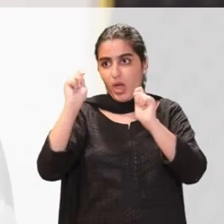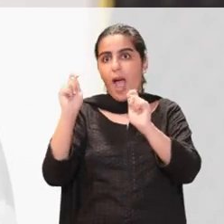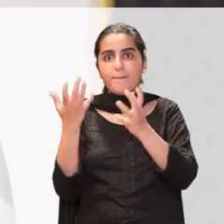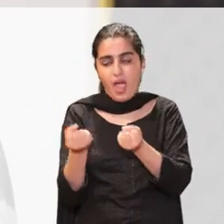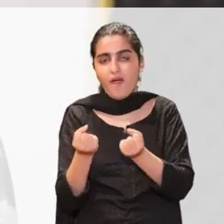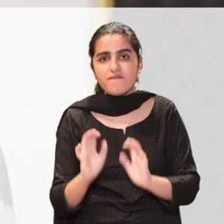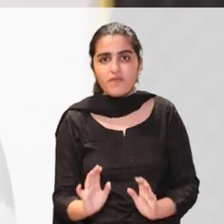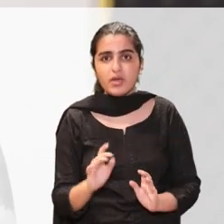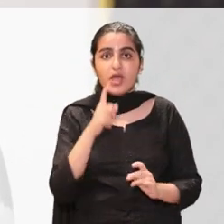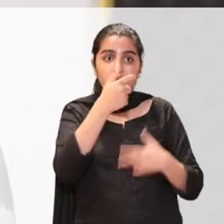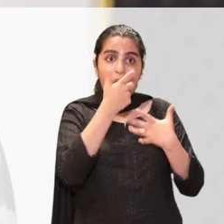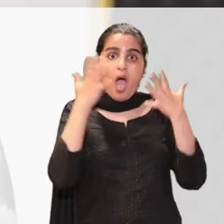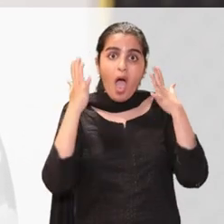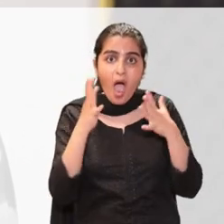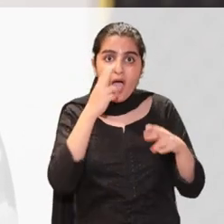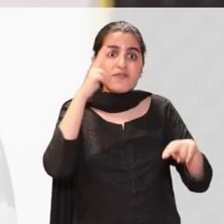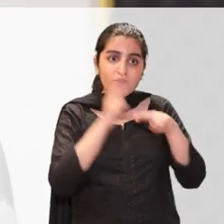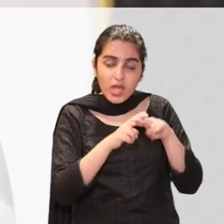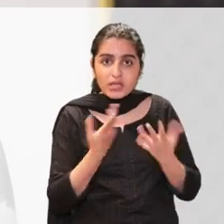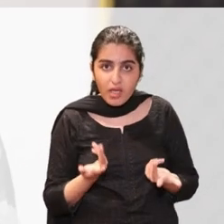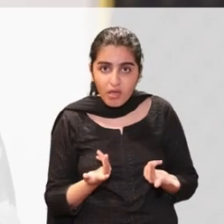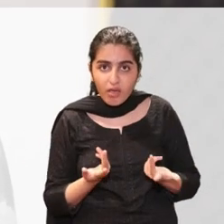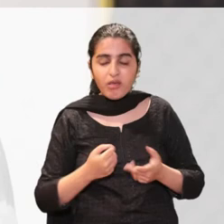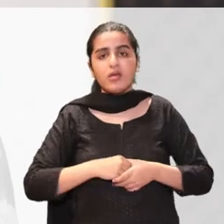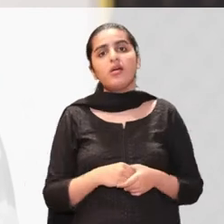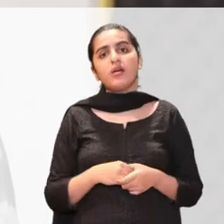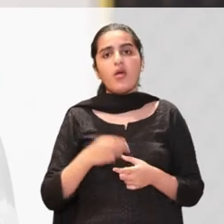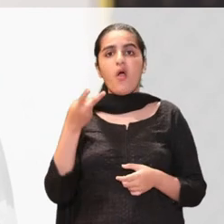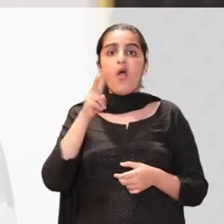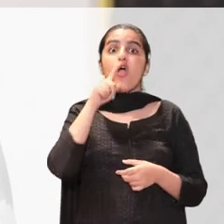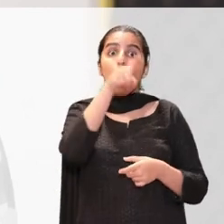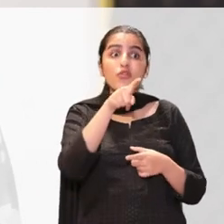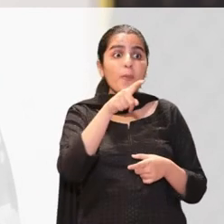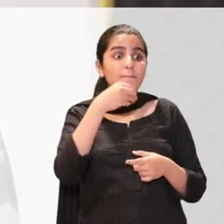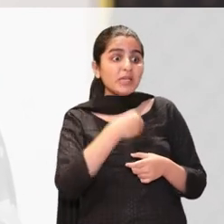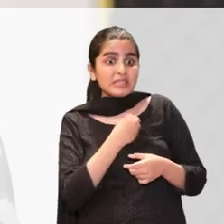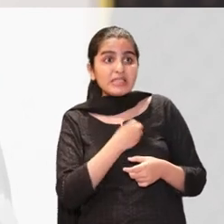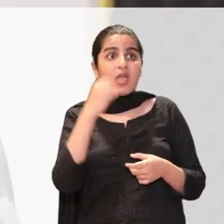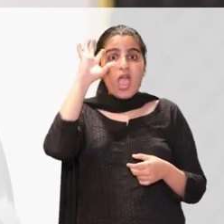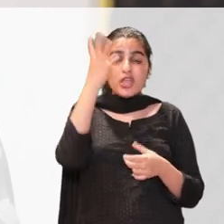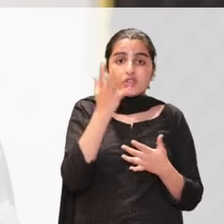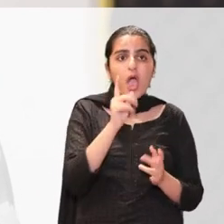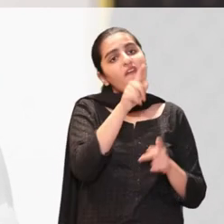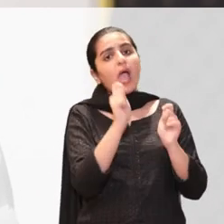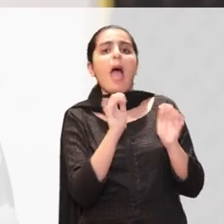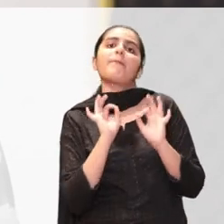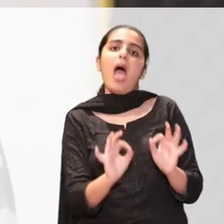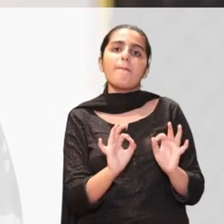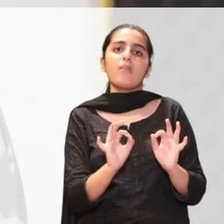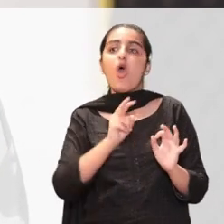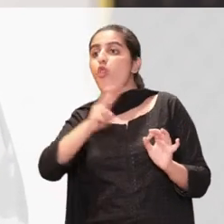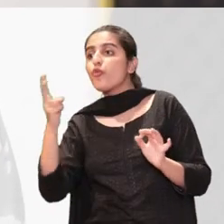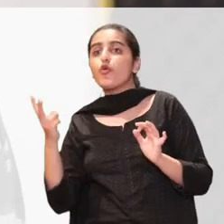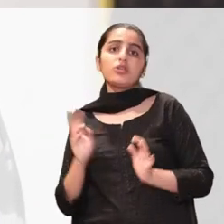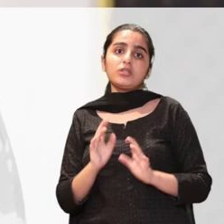मतलब डू यू वांट यू कैन डू यह बड़ा मसला हमारे हम कहते हैं कुछ डिफरेंट करते हैं वह लोग यह कर हम कुछ डिफरेंट